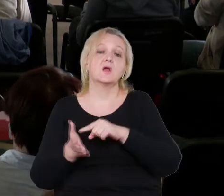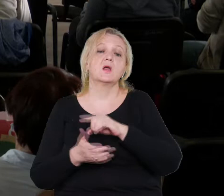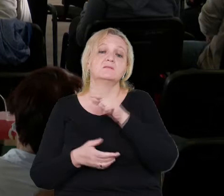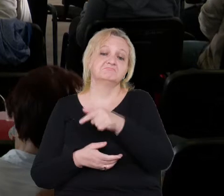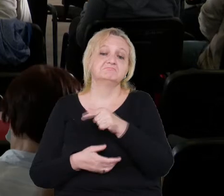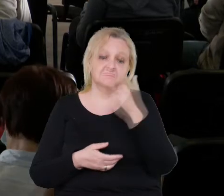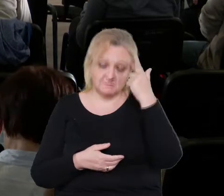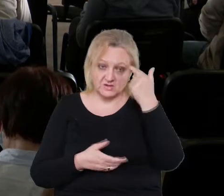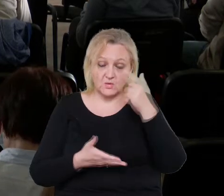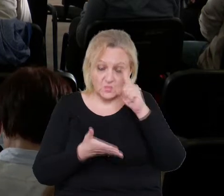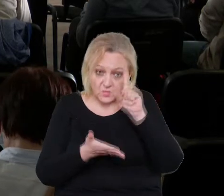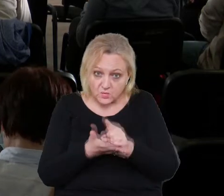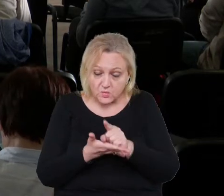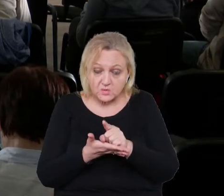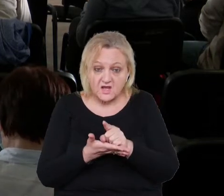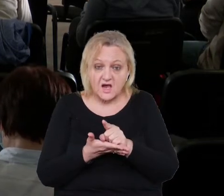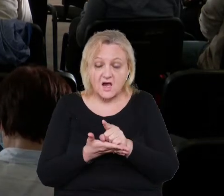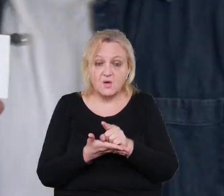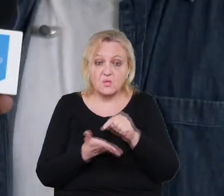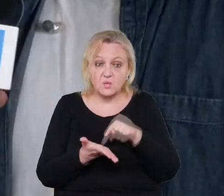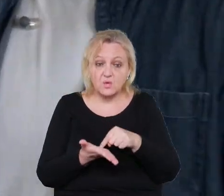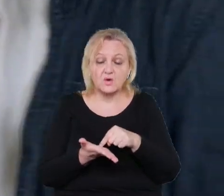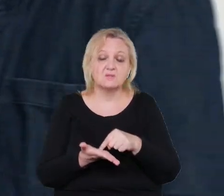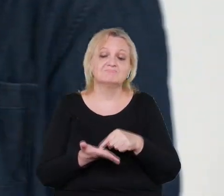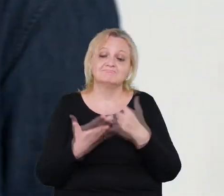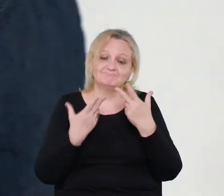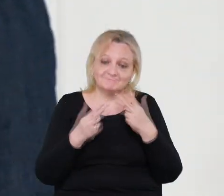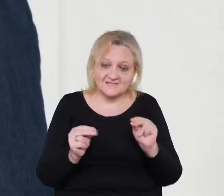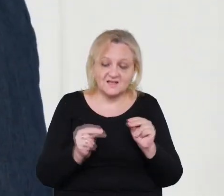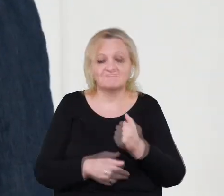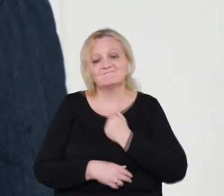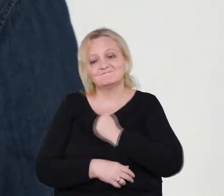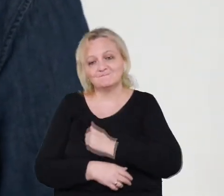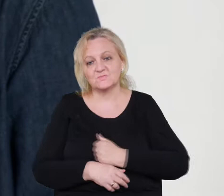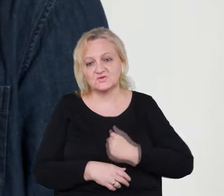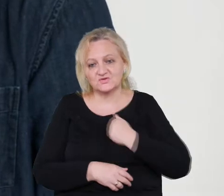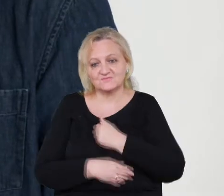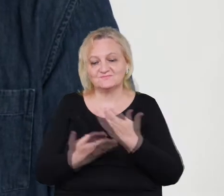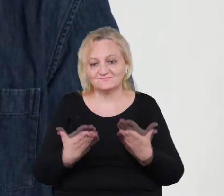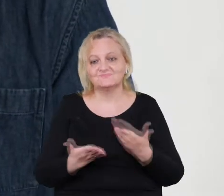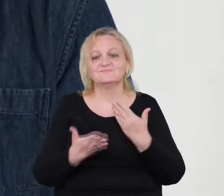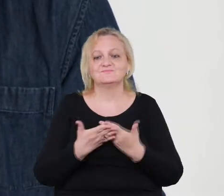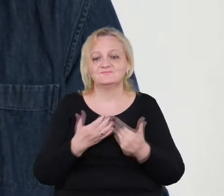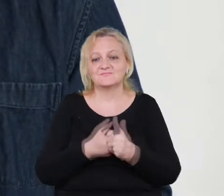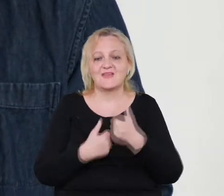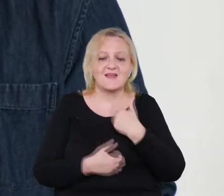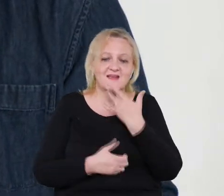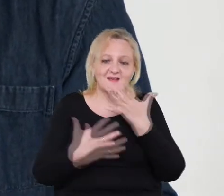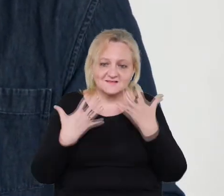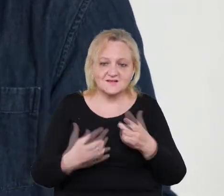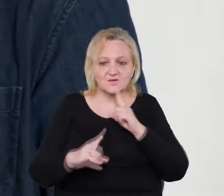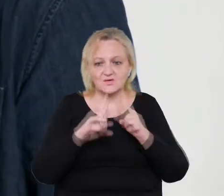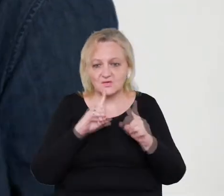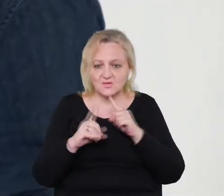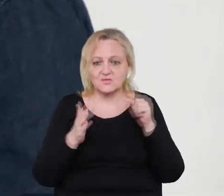ale niestety nie udało się bardzo mi z tego powodu przykro ponieważ bardzo nam zależało na tej rozmowie